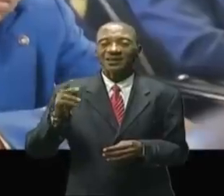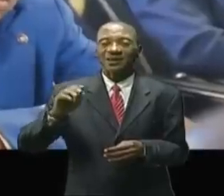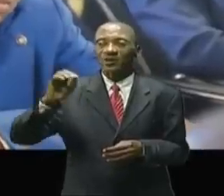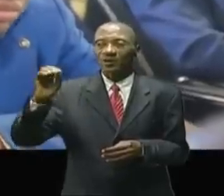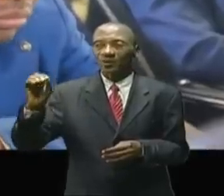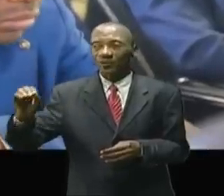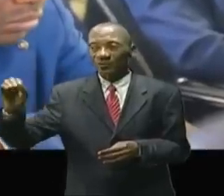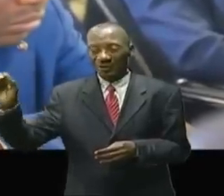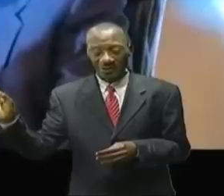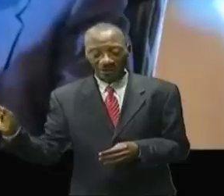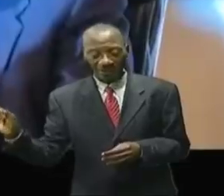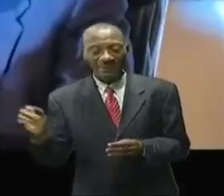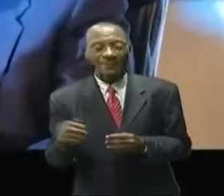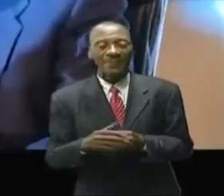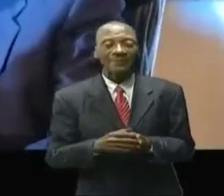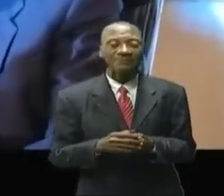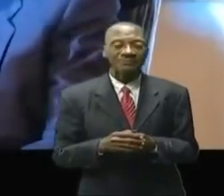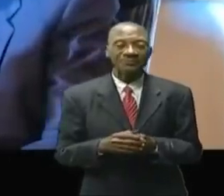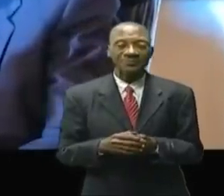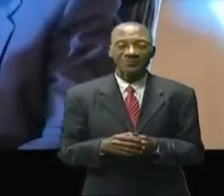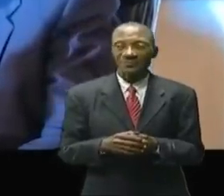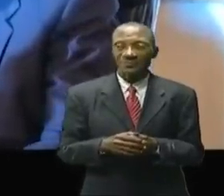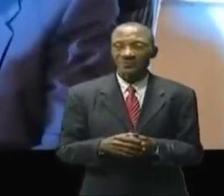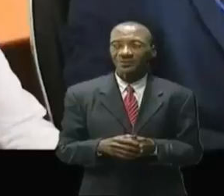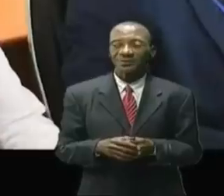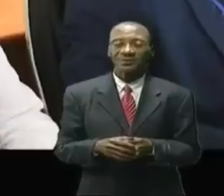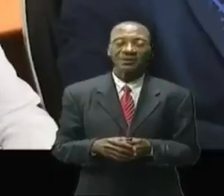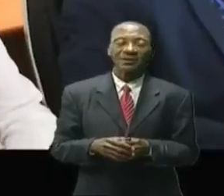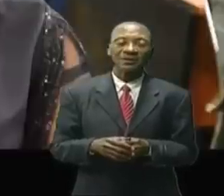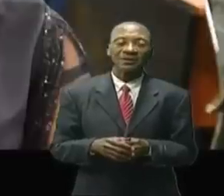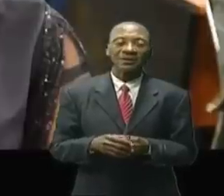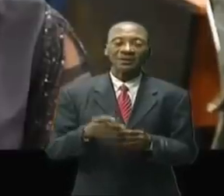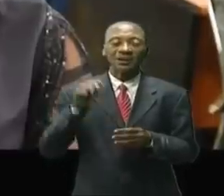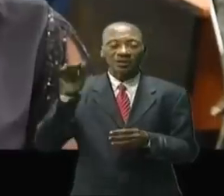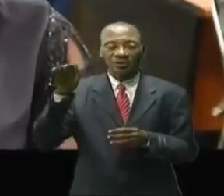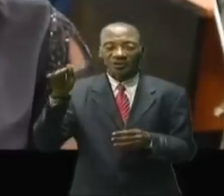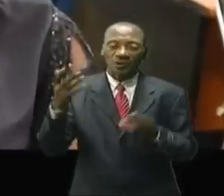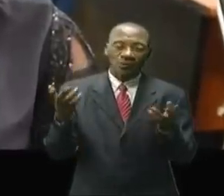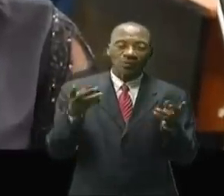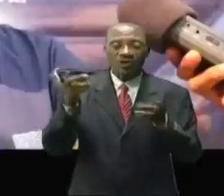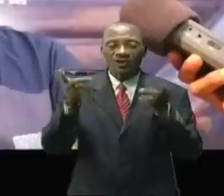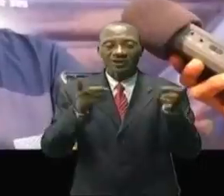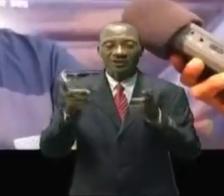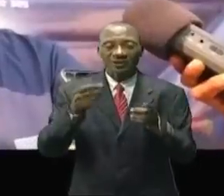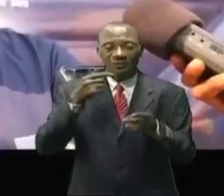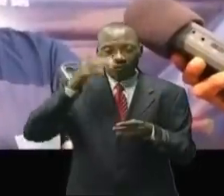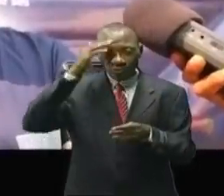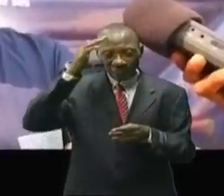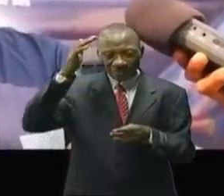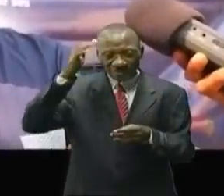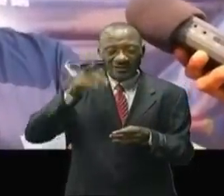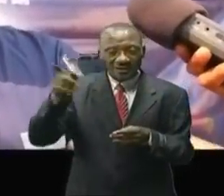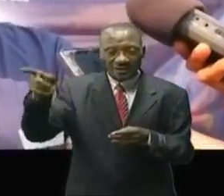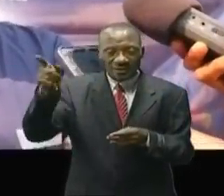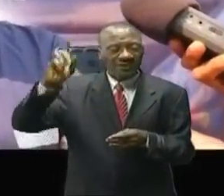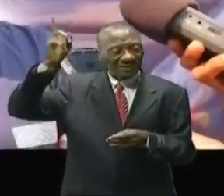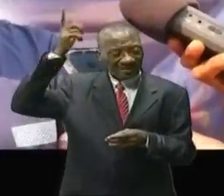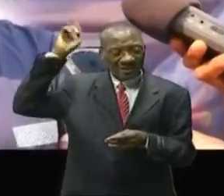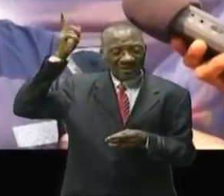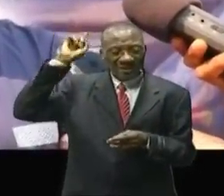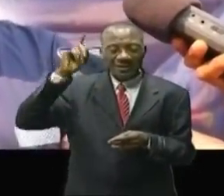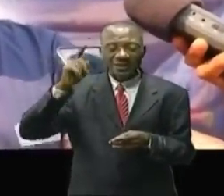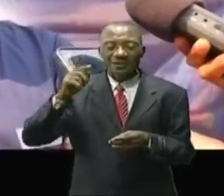l'ESU afin de les analyser et la mise en fonctionnement de la cellule d'assurance qualité. C'est un colloque qu'il fallait